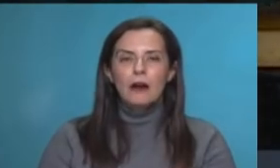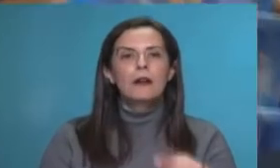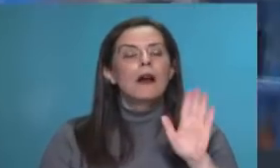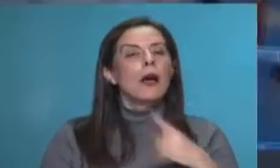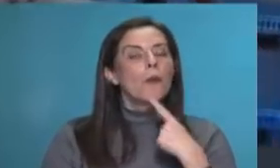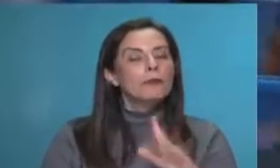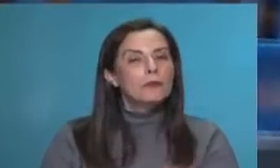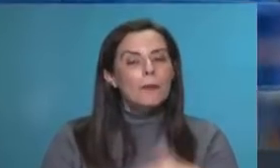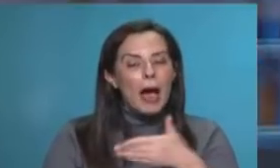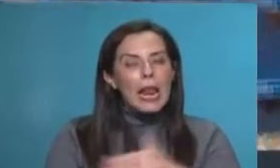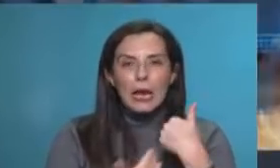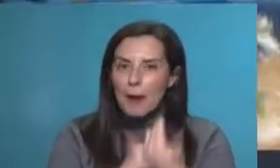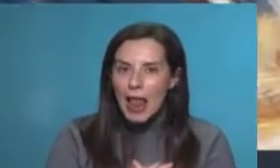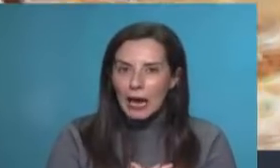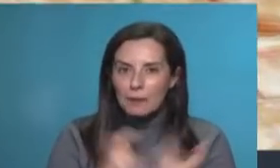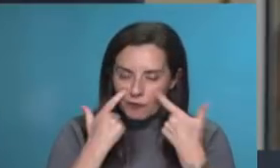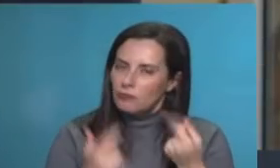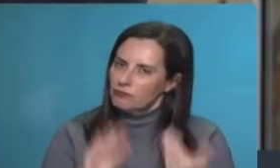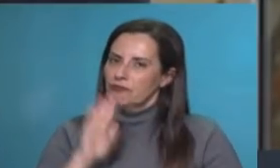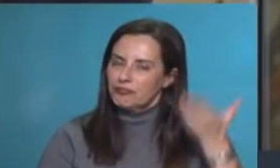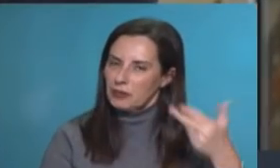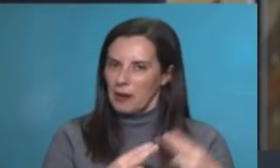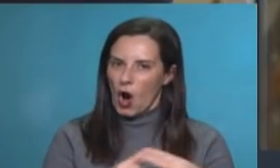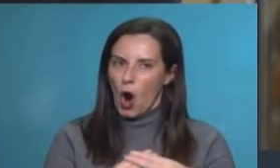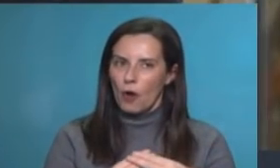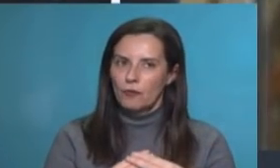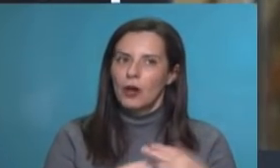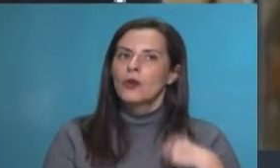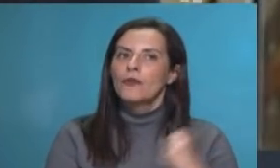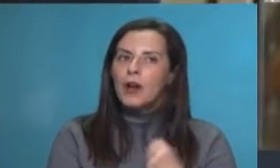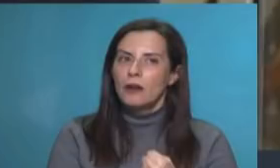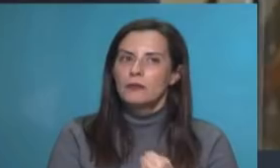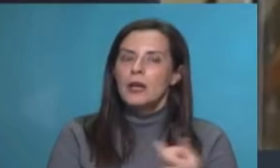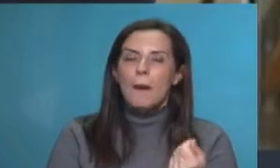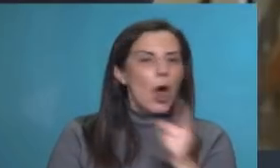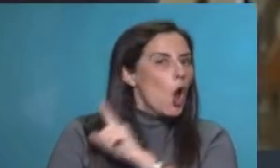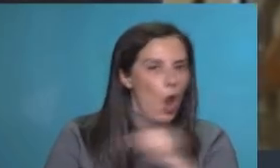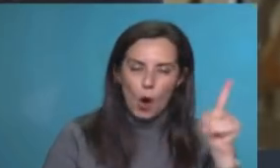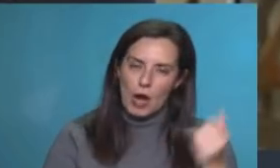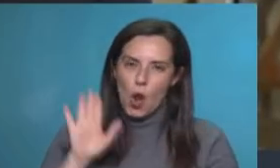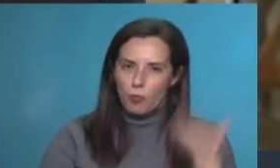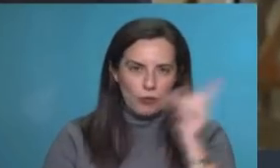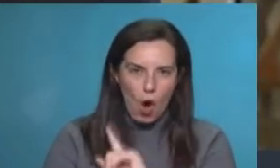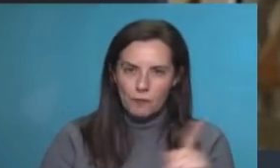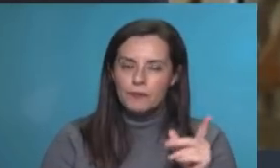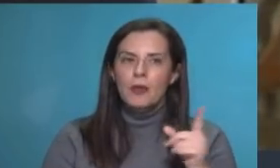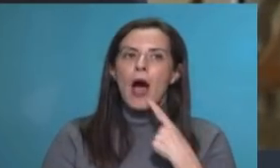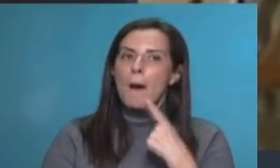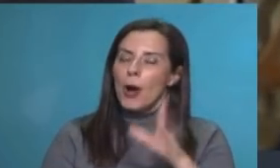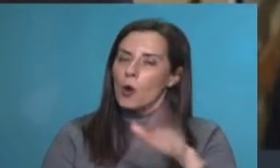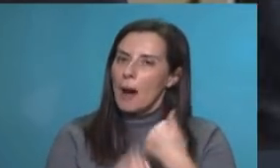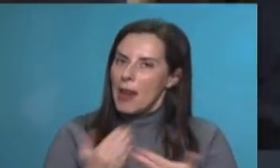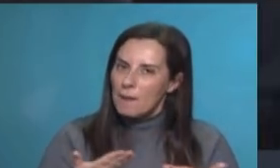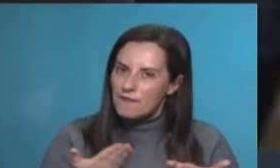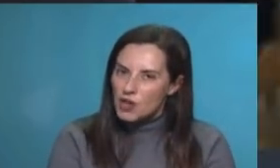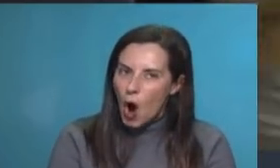חלק מהלחמים בפיקוח יתייקרו בקרוב. אנחנו נפעל לכך שהמחירים לא יעלו, העברנו זאת גם למאפיות